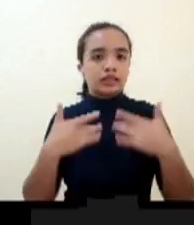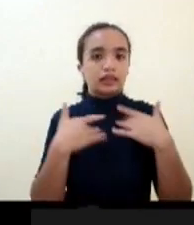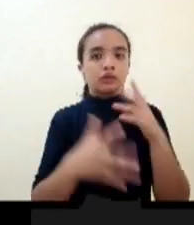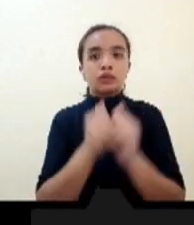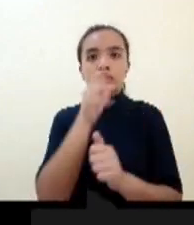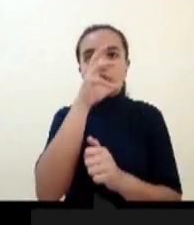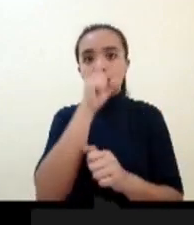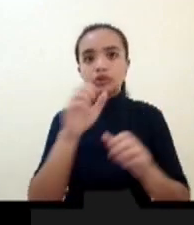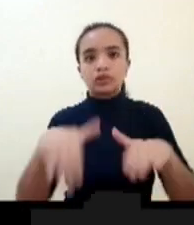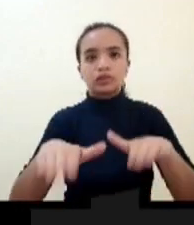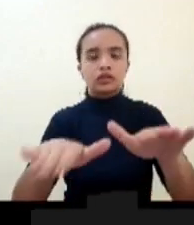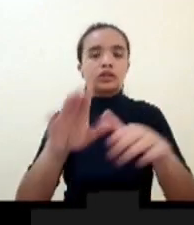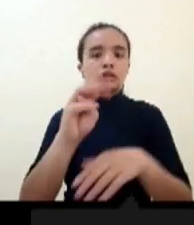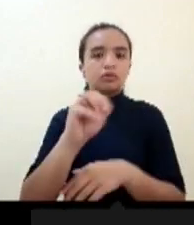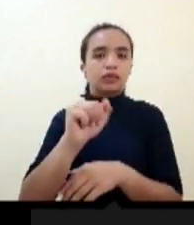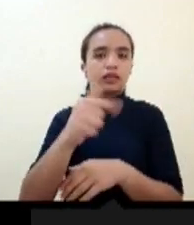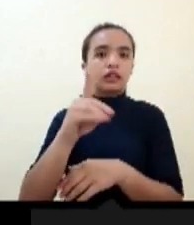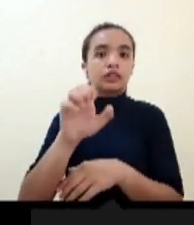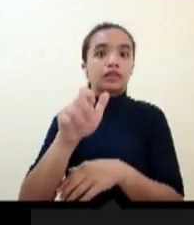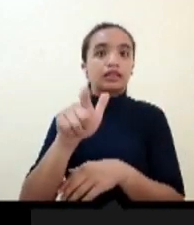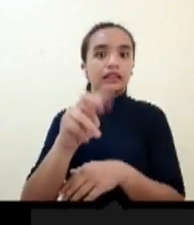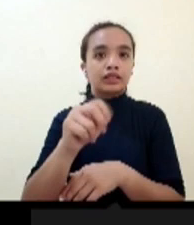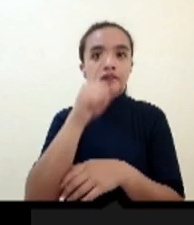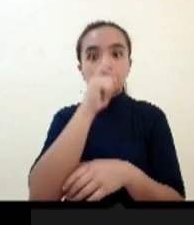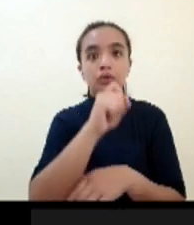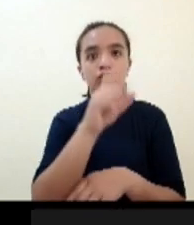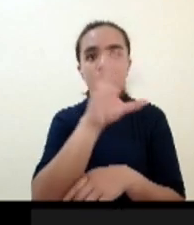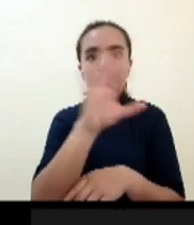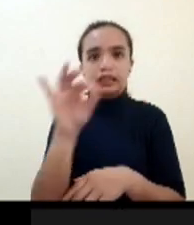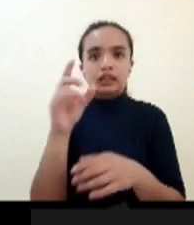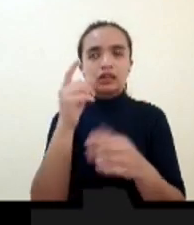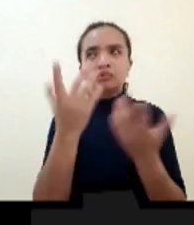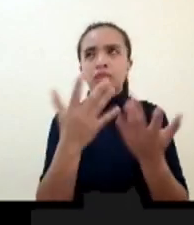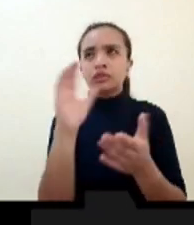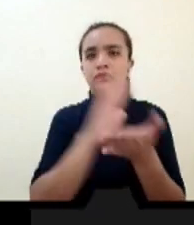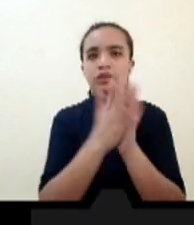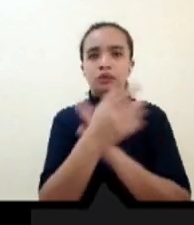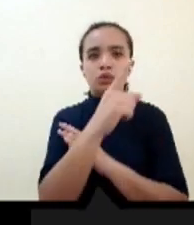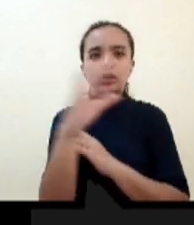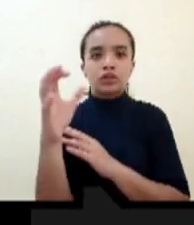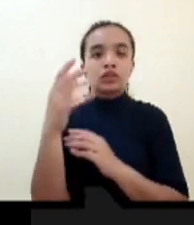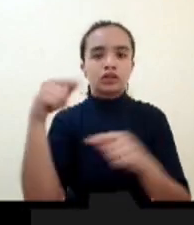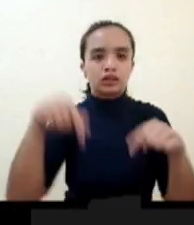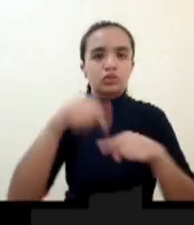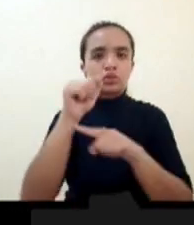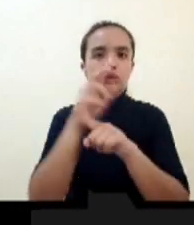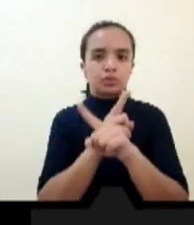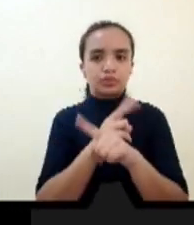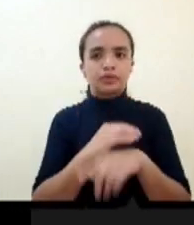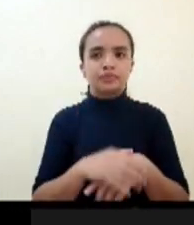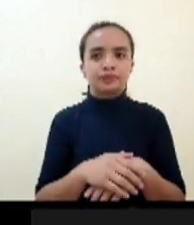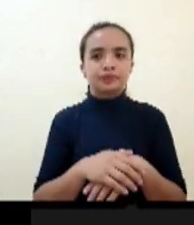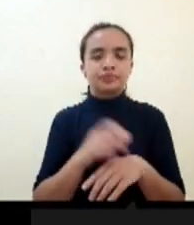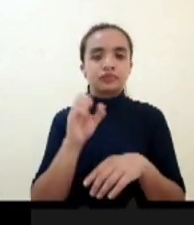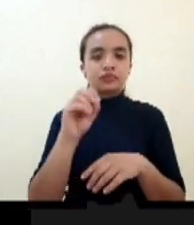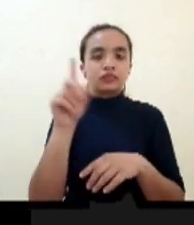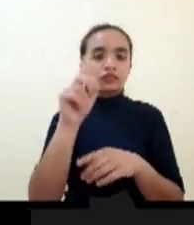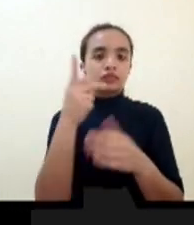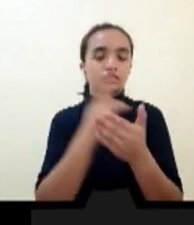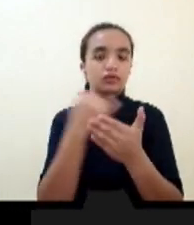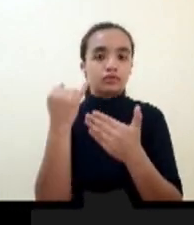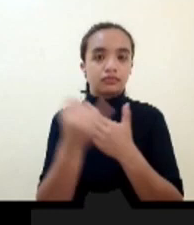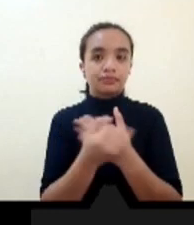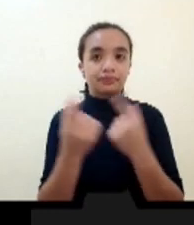at 99. She's going to celebrate her 100 years by this August, no? Kaya ang isang proyekto na ginagawa niya ngayon